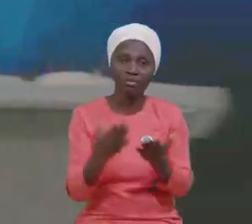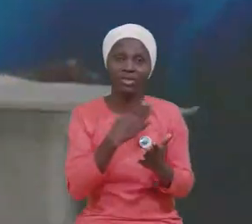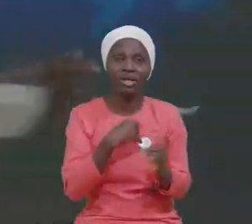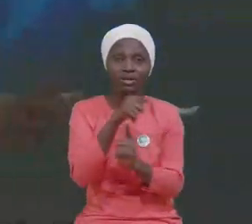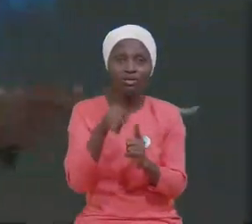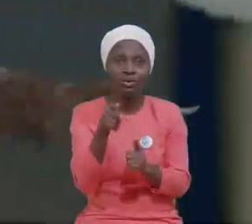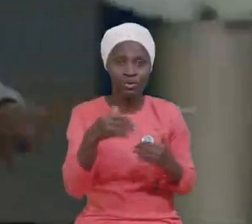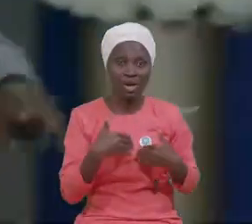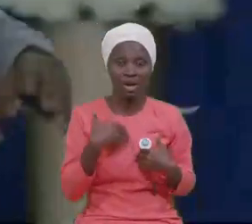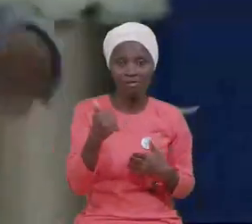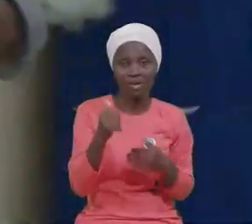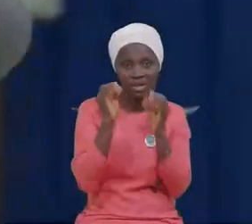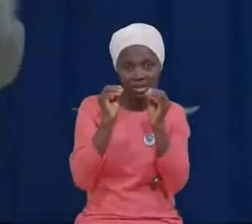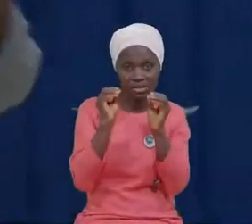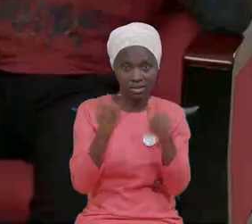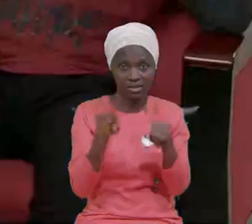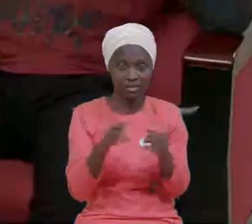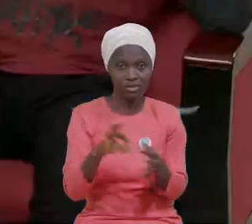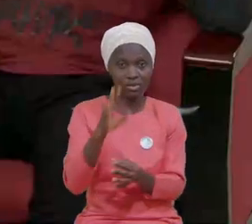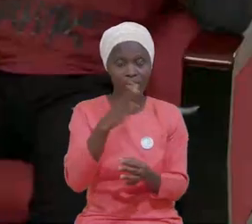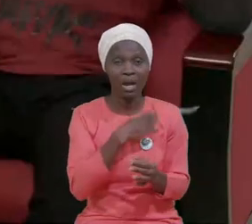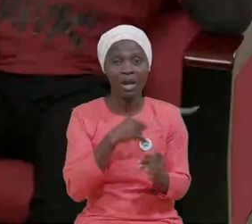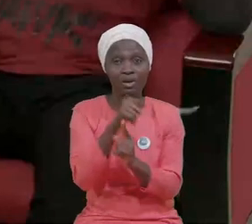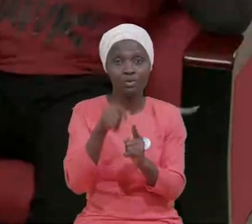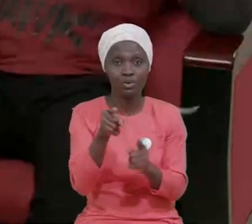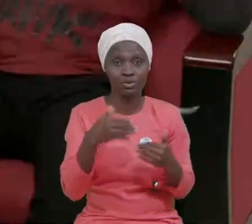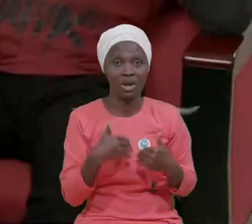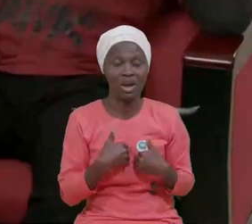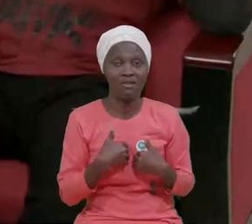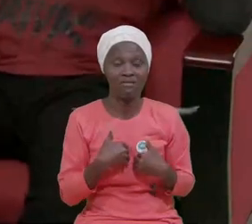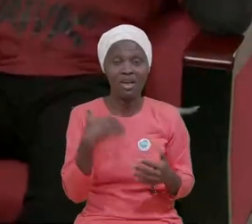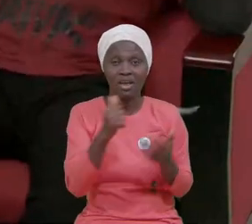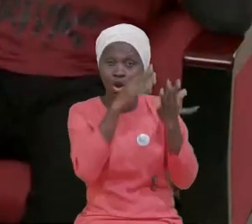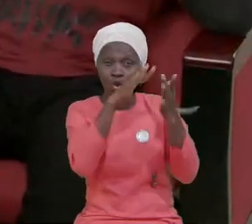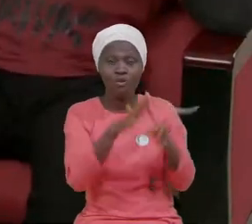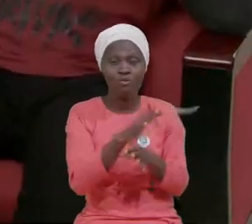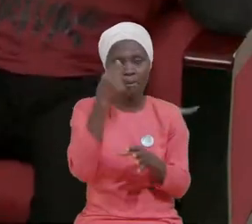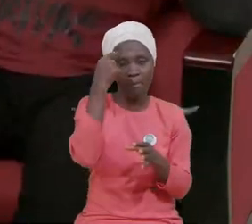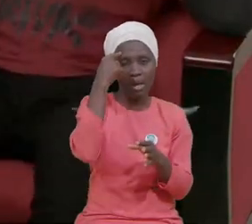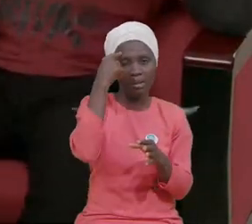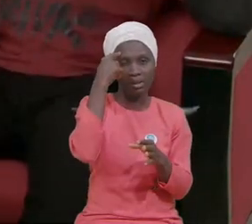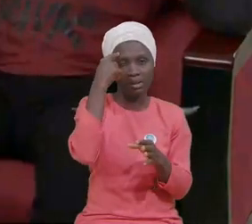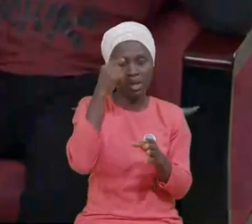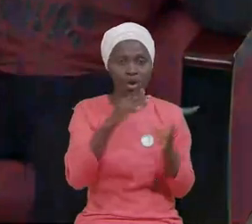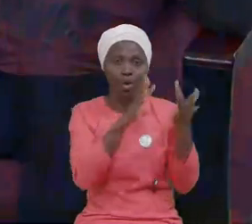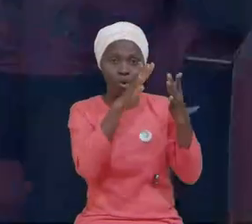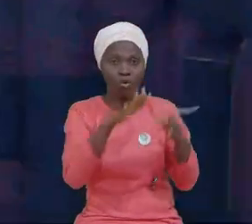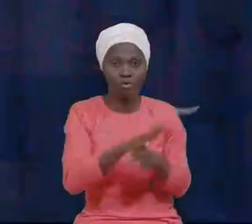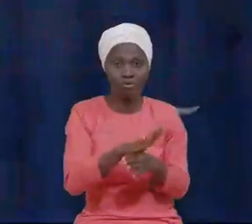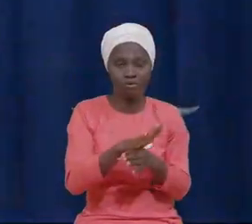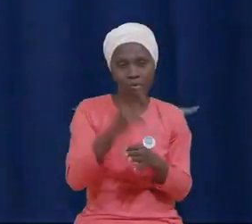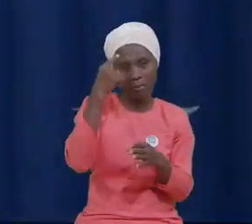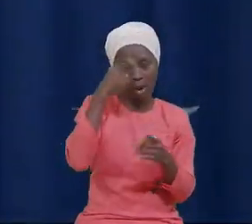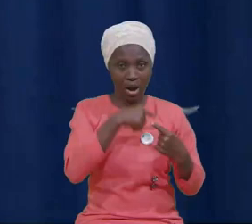espères l'élévation, quand tu as un esprit enseignable et lorsque tu as un cœur